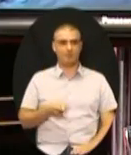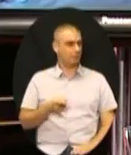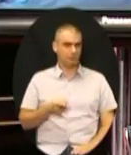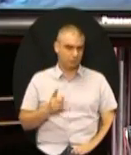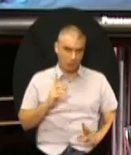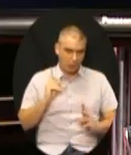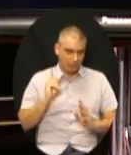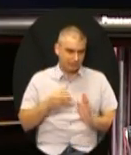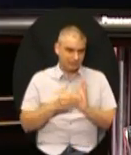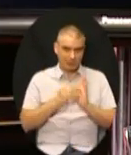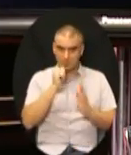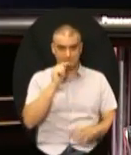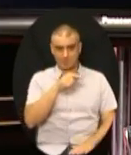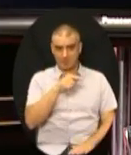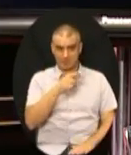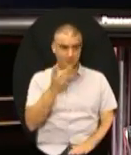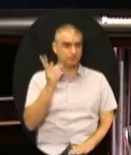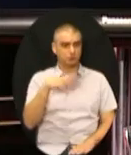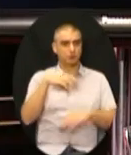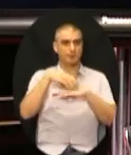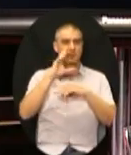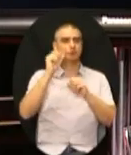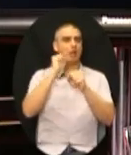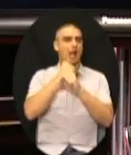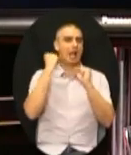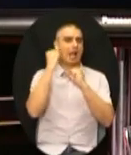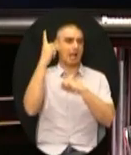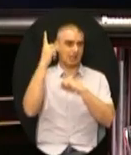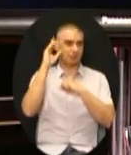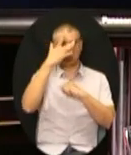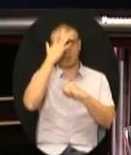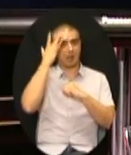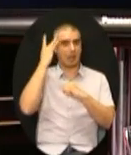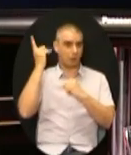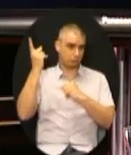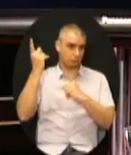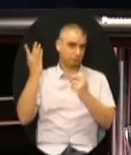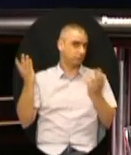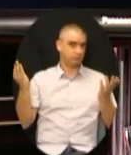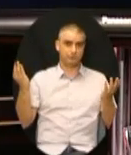לא בהכרח צריך דווקא את המים האלה, יש על מאדים קרחונים, יש לחות באוויר.